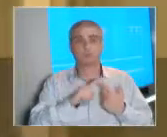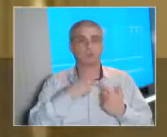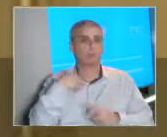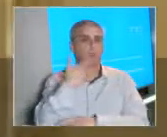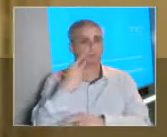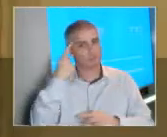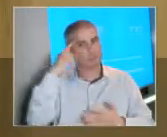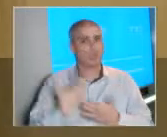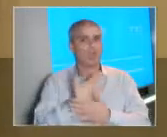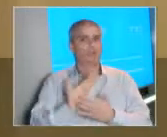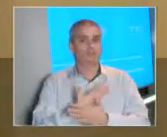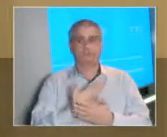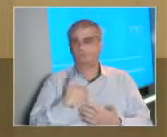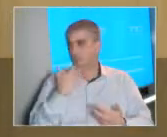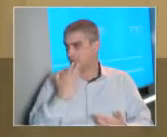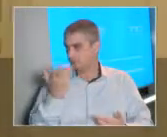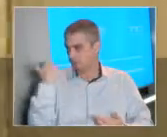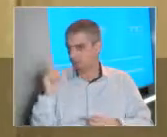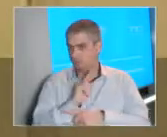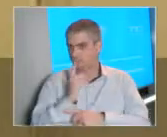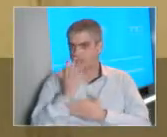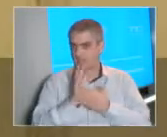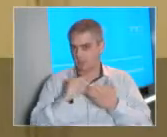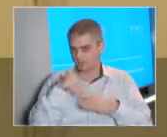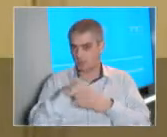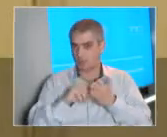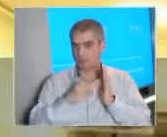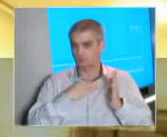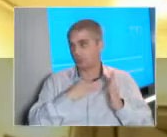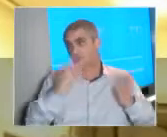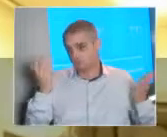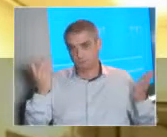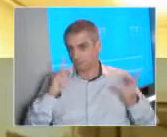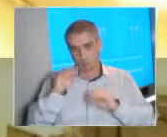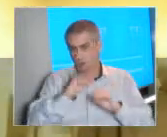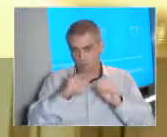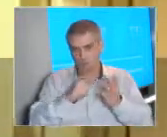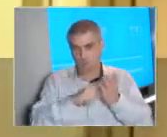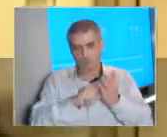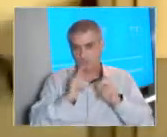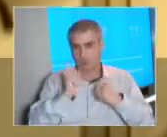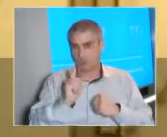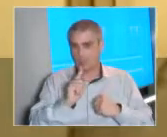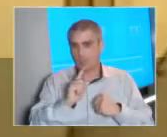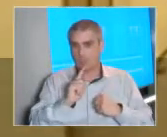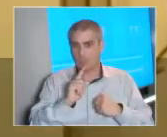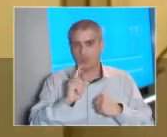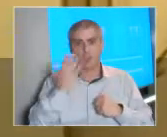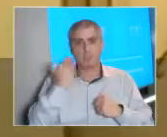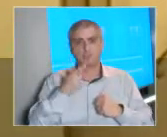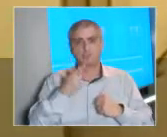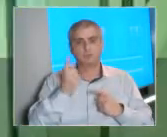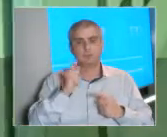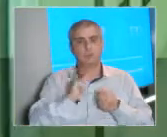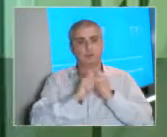של חדשנות, ואני יכול לספר לך שבזמנו גם בחלק מהתוכנית שלנו הייתה, עוד פעם, זה לא יושם כי זה לא קרה, אבל הייתה